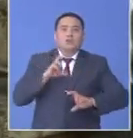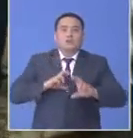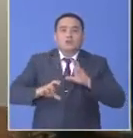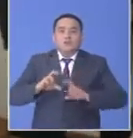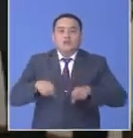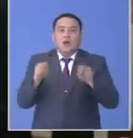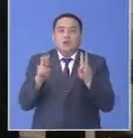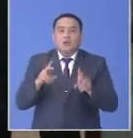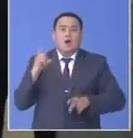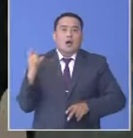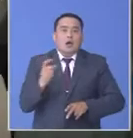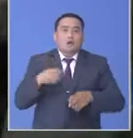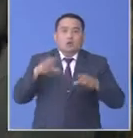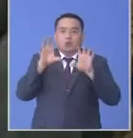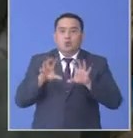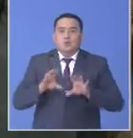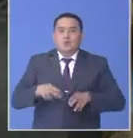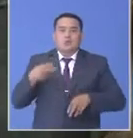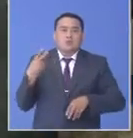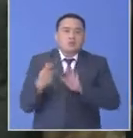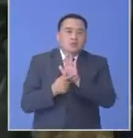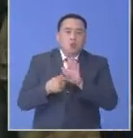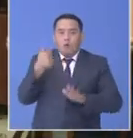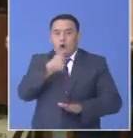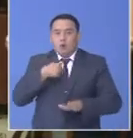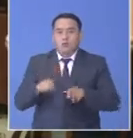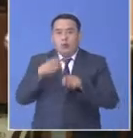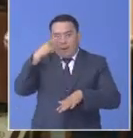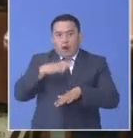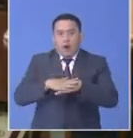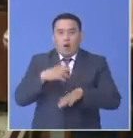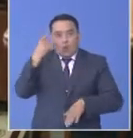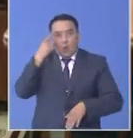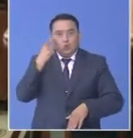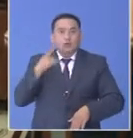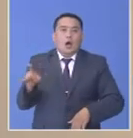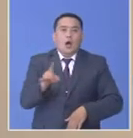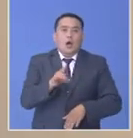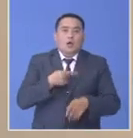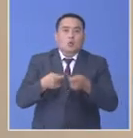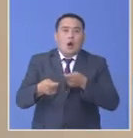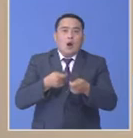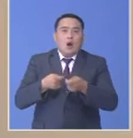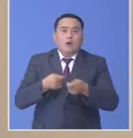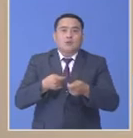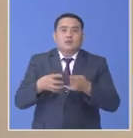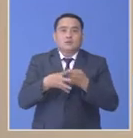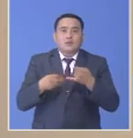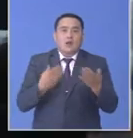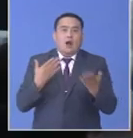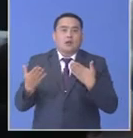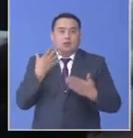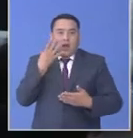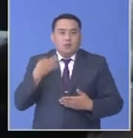По специальности экономист и юрист, с 2007 года был акимом Куксусского района. Позднее возглавлял управление земельных